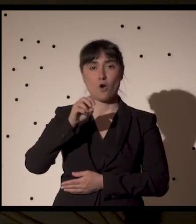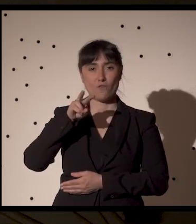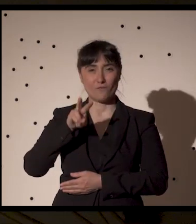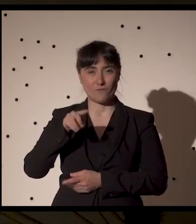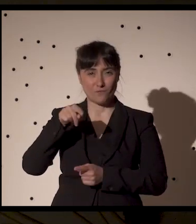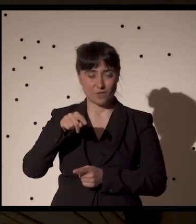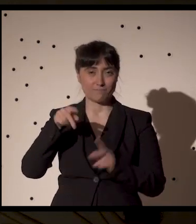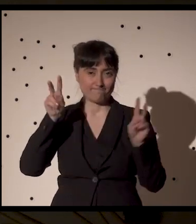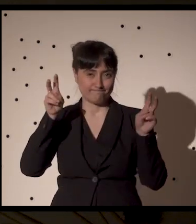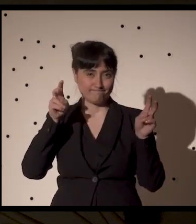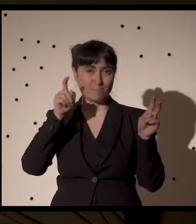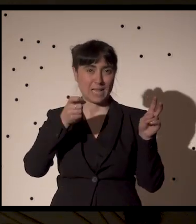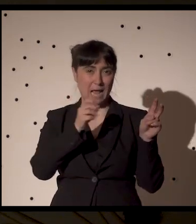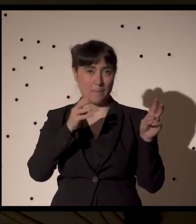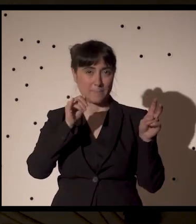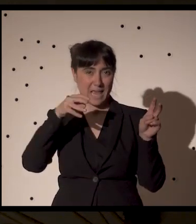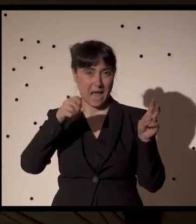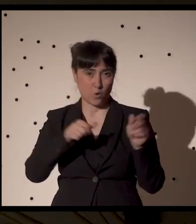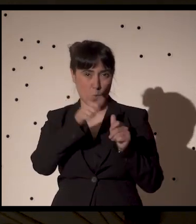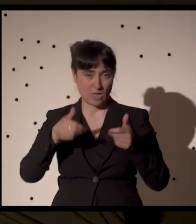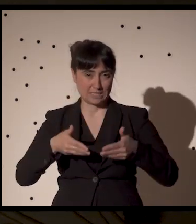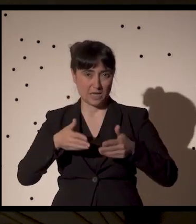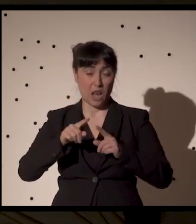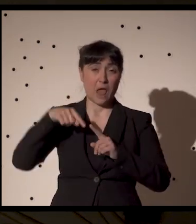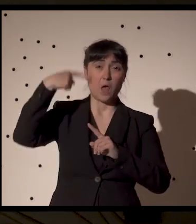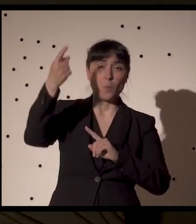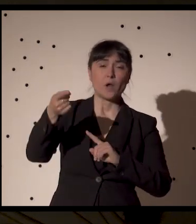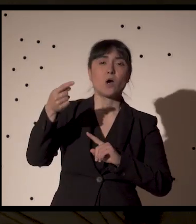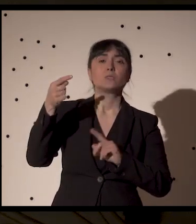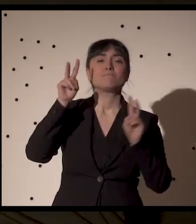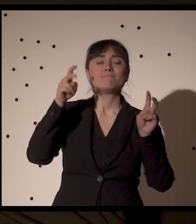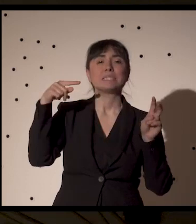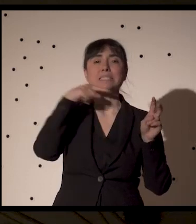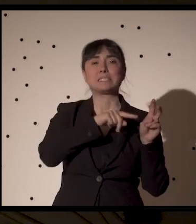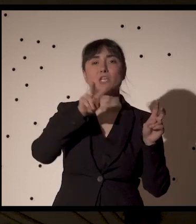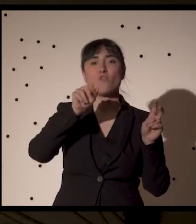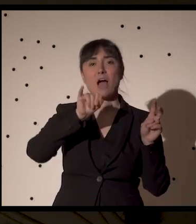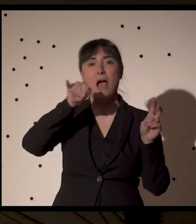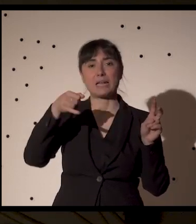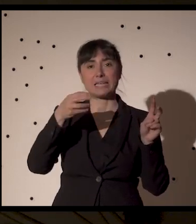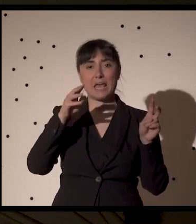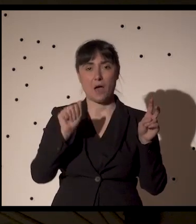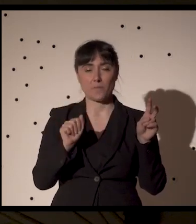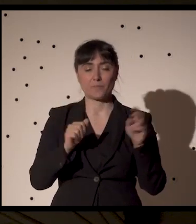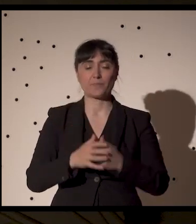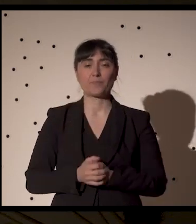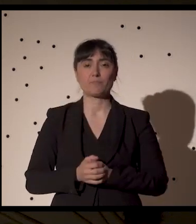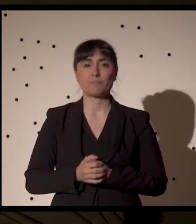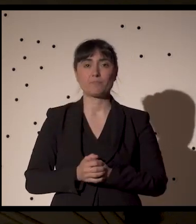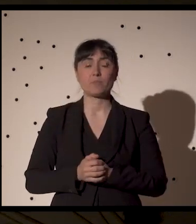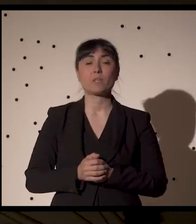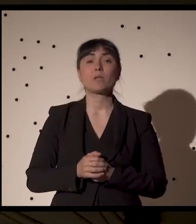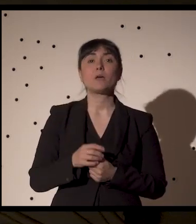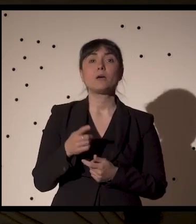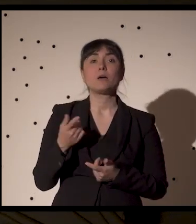Il Gabbiano l'anno prossimo Sarà la volta di zio Vania l'appuntamento con la scuola di ballo dell'Accademia della Scala per il